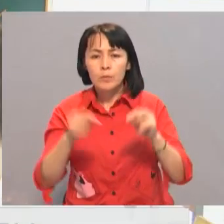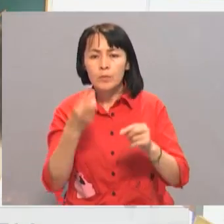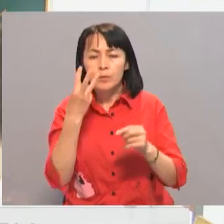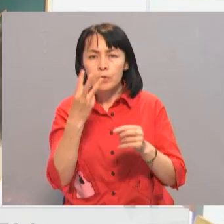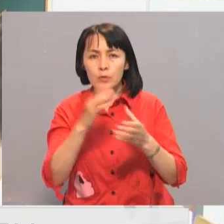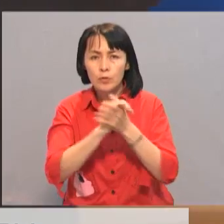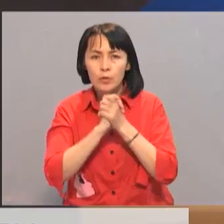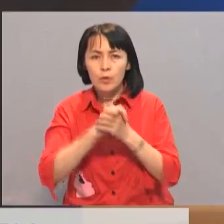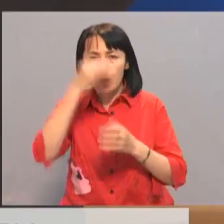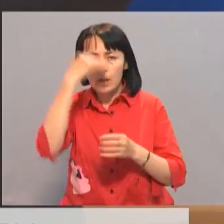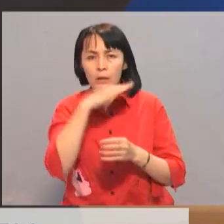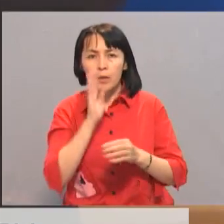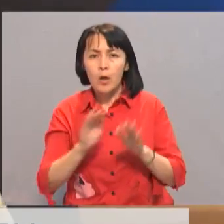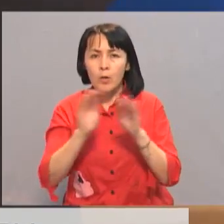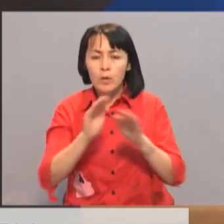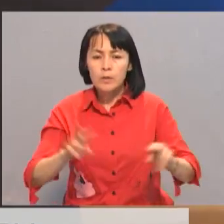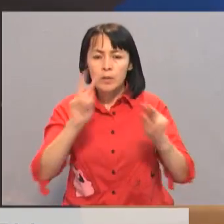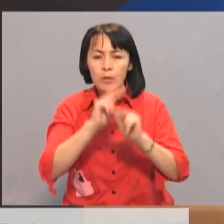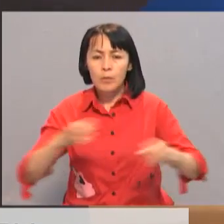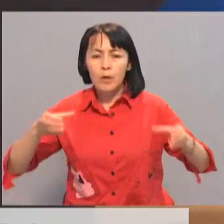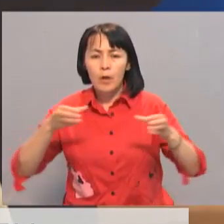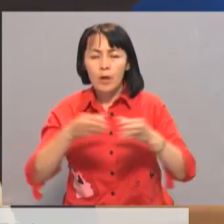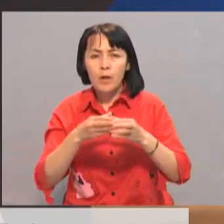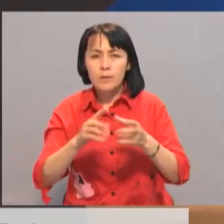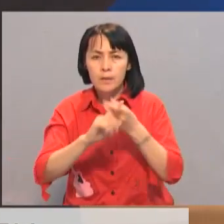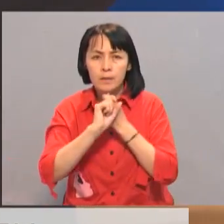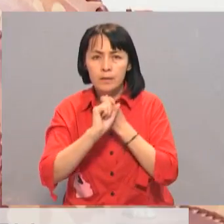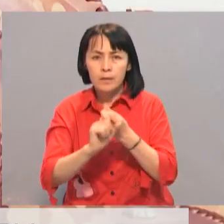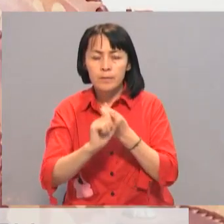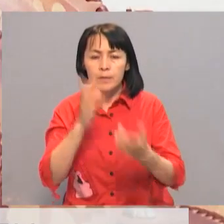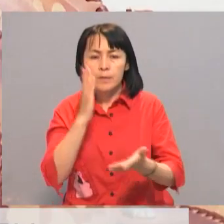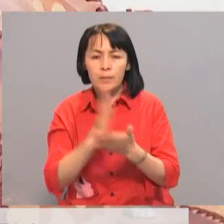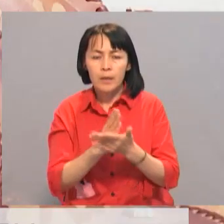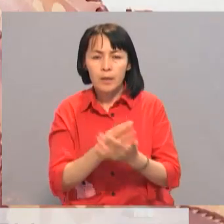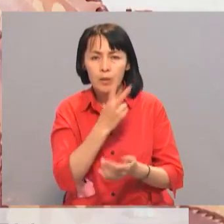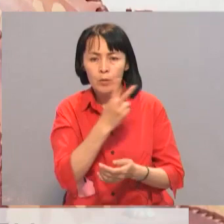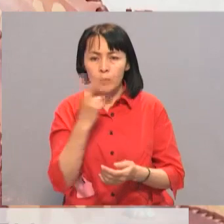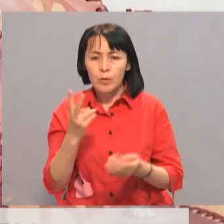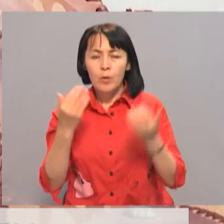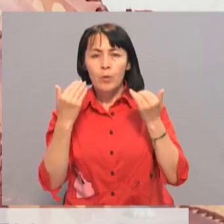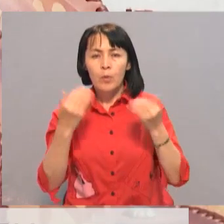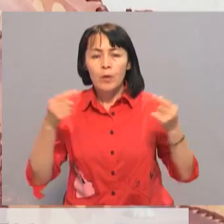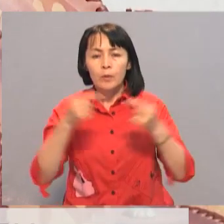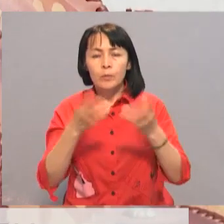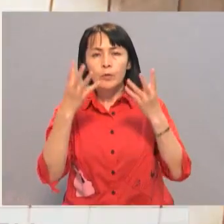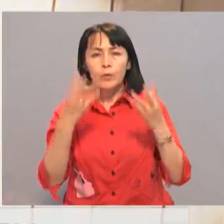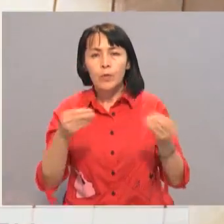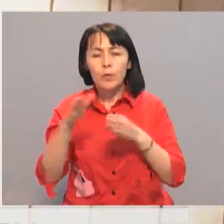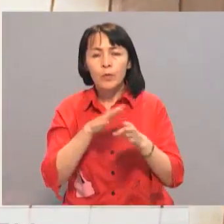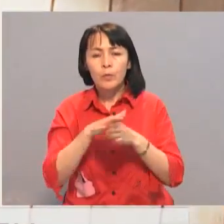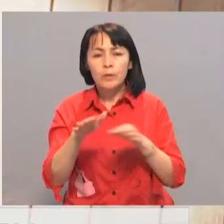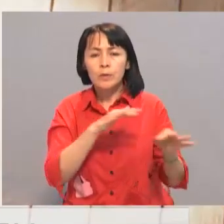үштік одақ, ата-ана, оқушылар және мұғалім арасындағы тығыз байланыс орнағаны көрініп тұр. Оған дәлел бүгінгі өткен